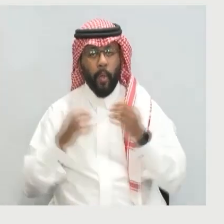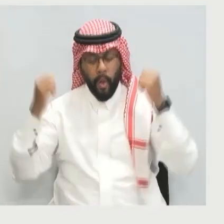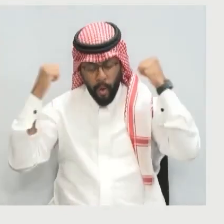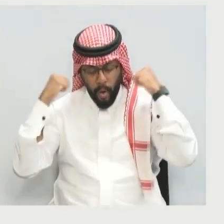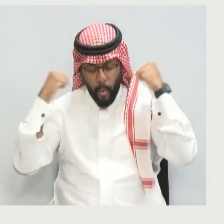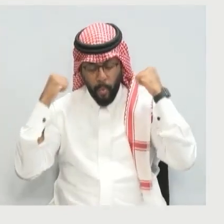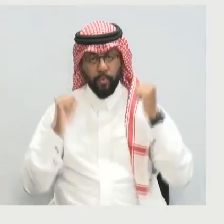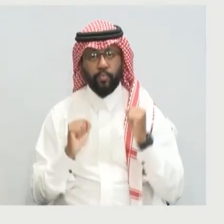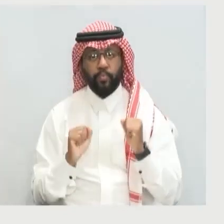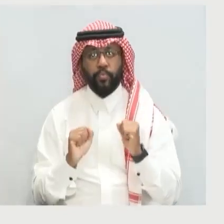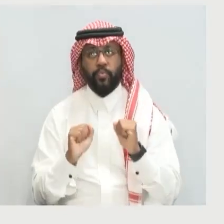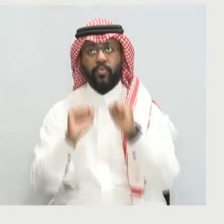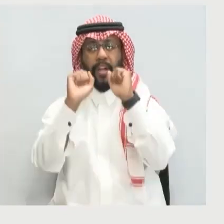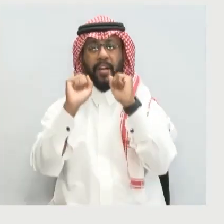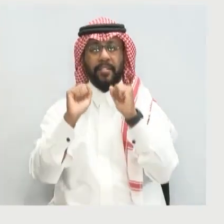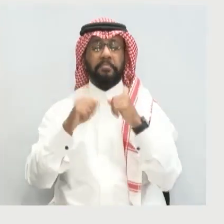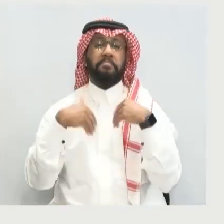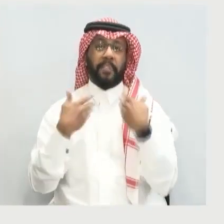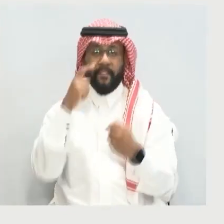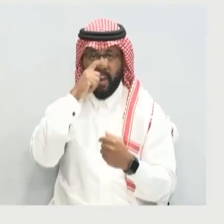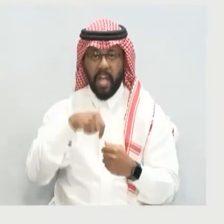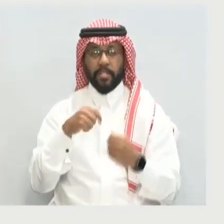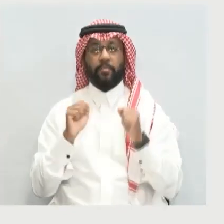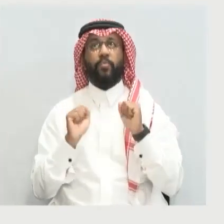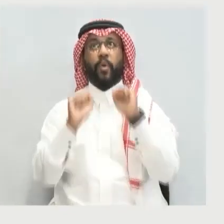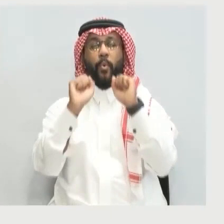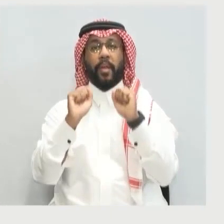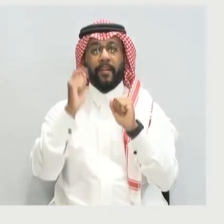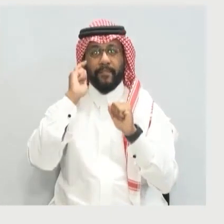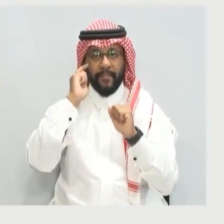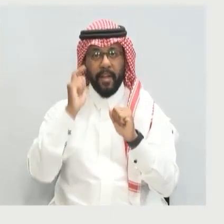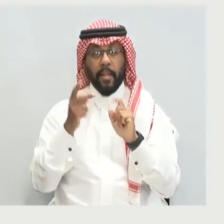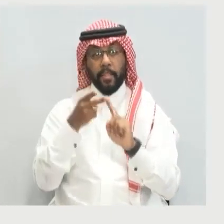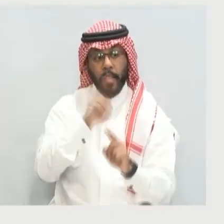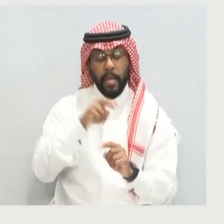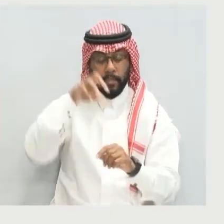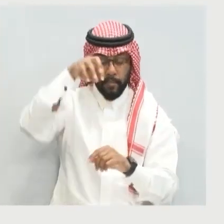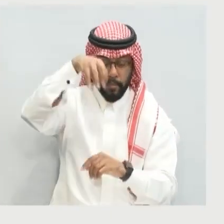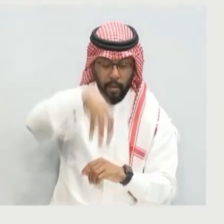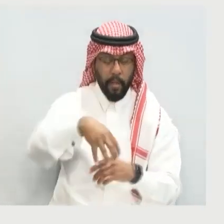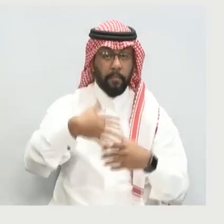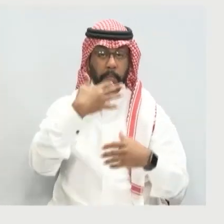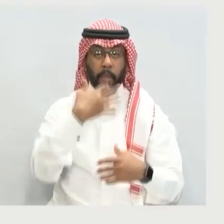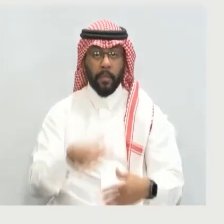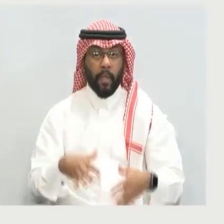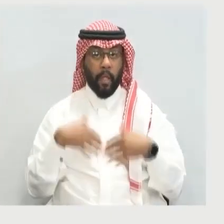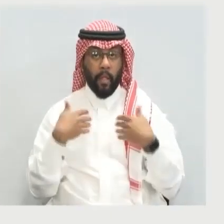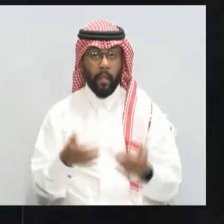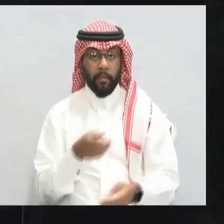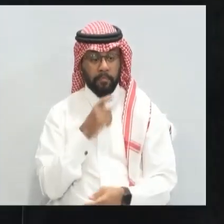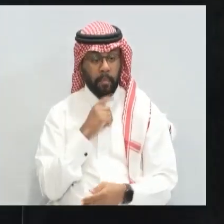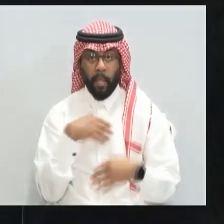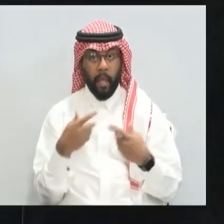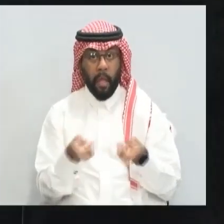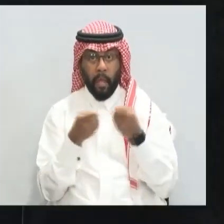العربه او ايا كان الجسم الموجود لديه نحو القمه اما اذا كان الى اسفل سيحتاج طاقه مني